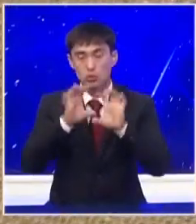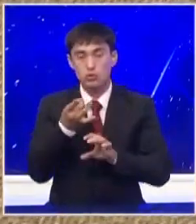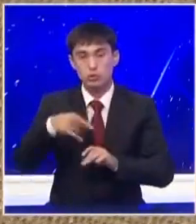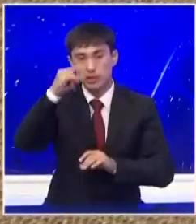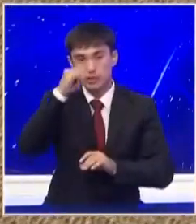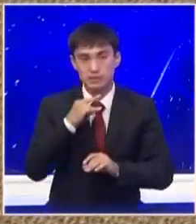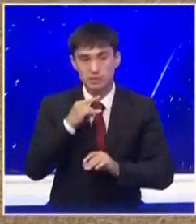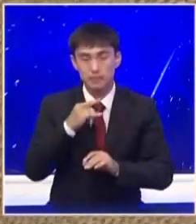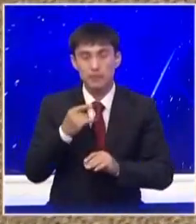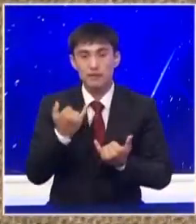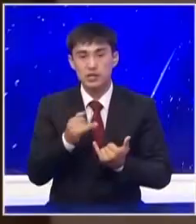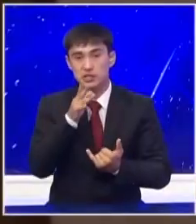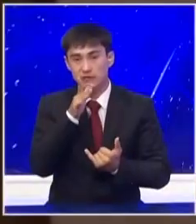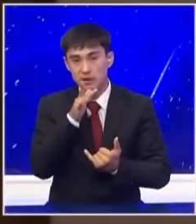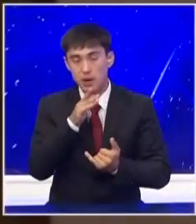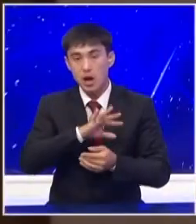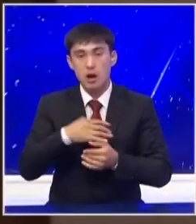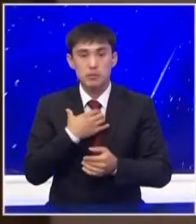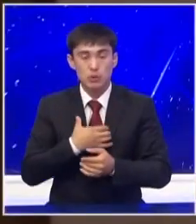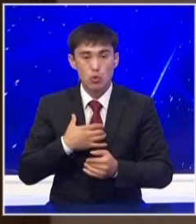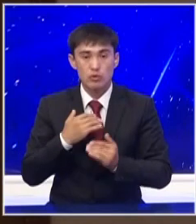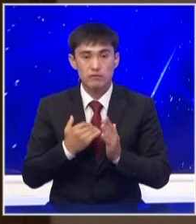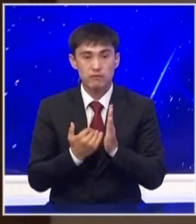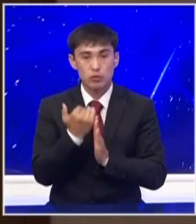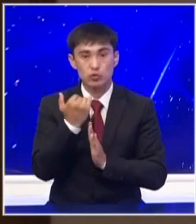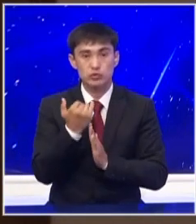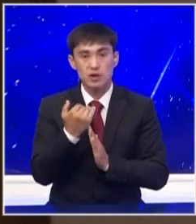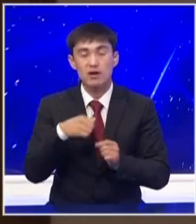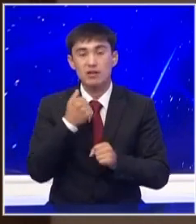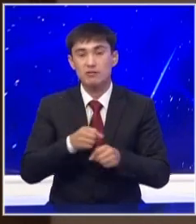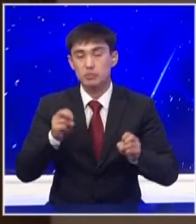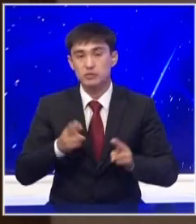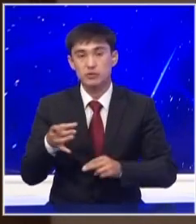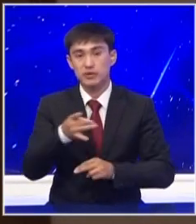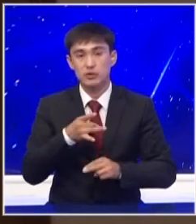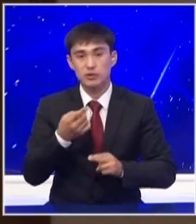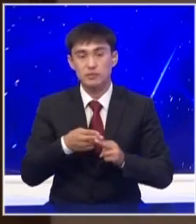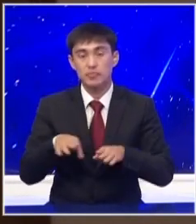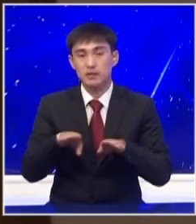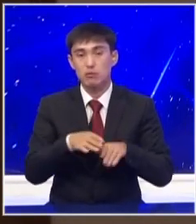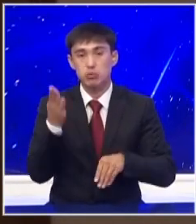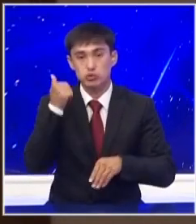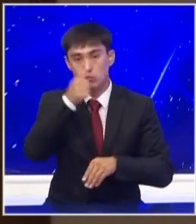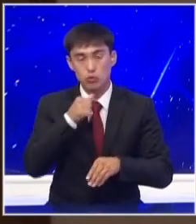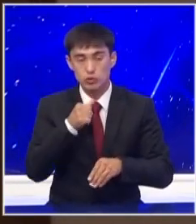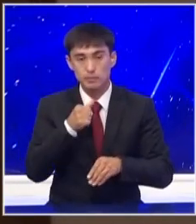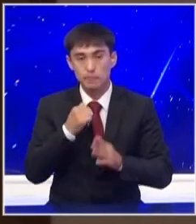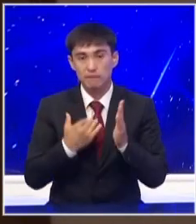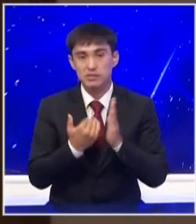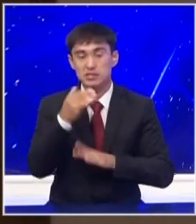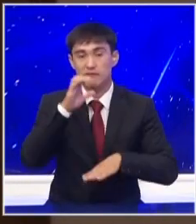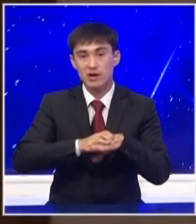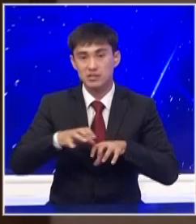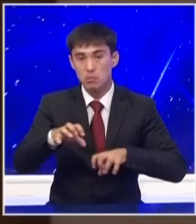Республики Казахстан. В настоящее время обеспокоенность вызывает рост двух основных преступлений в регионе. По сравнению с прошлым годом, возросли